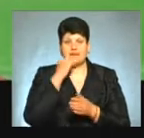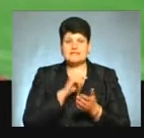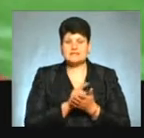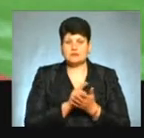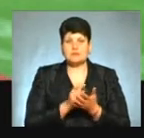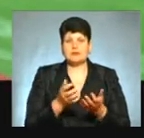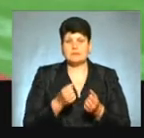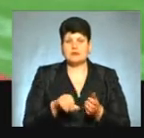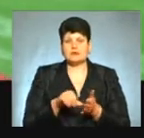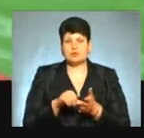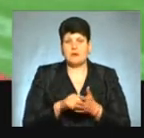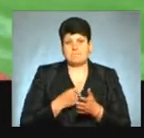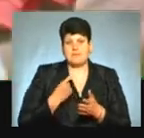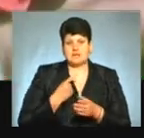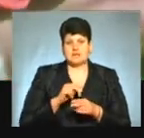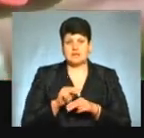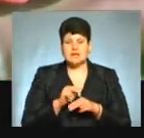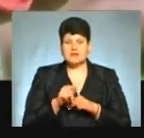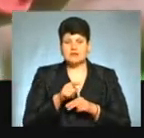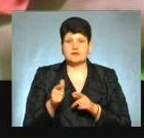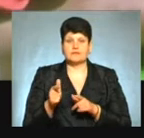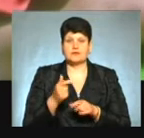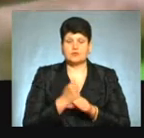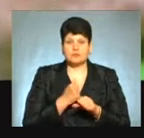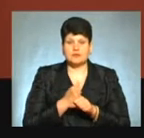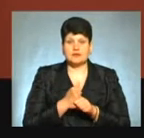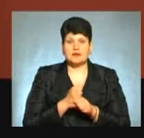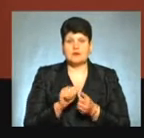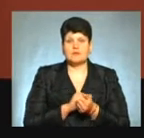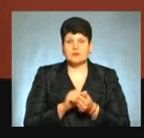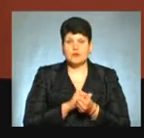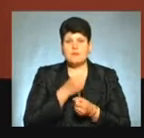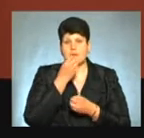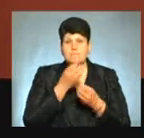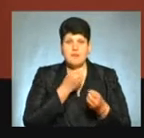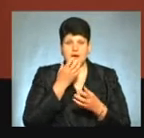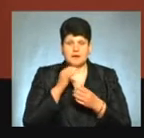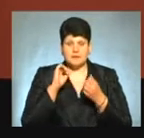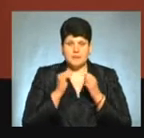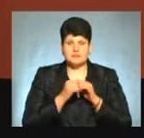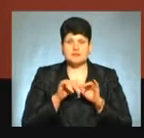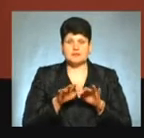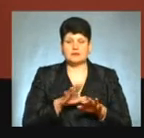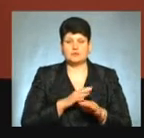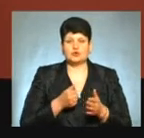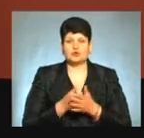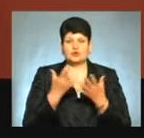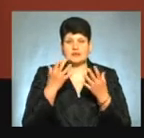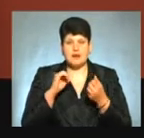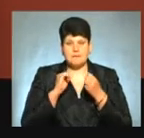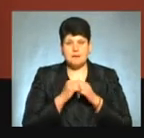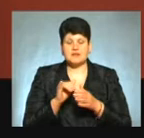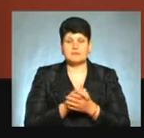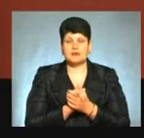пенсіонери брали участь у майстер-класі. Вони виготовляли паперові маки пам'яті. Заходи відбулися до Дня пам'яті і